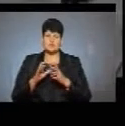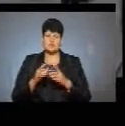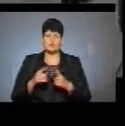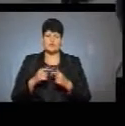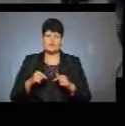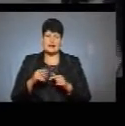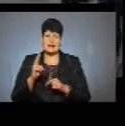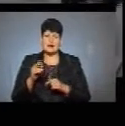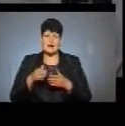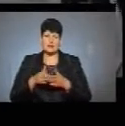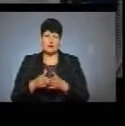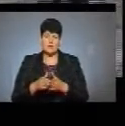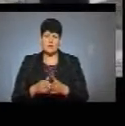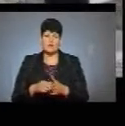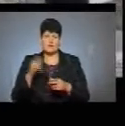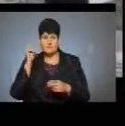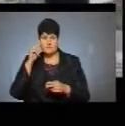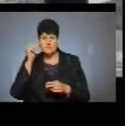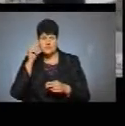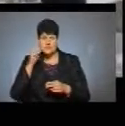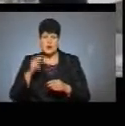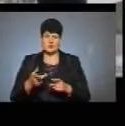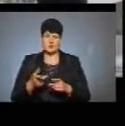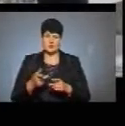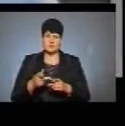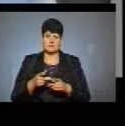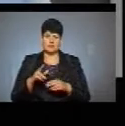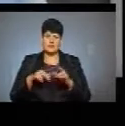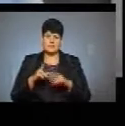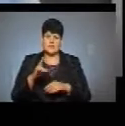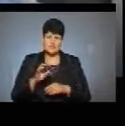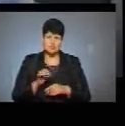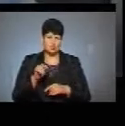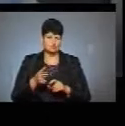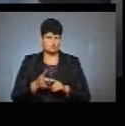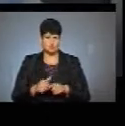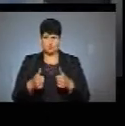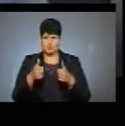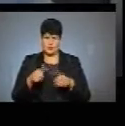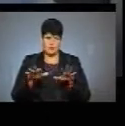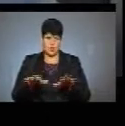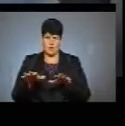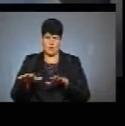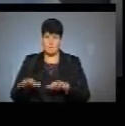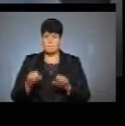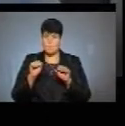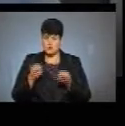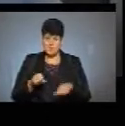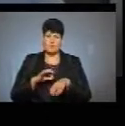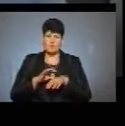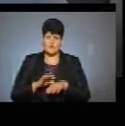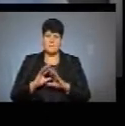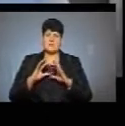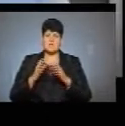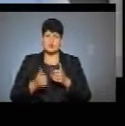Міжнародної федерації каної вивчають проєктну документацію, оглядають будівництво. Тут дуже хороша локація. І можливо проводити